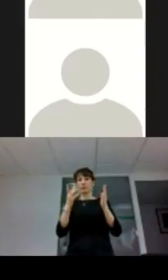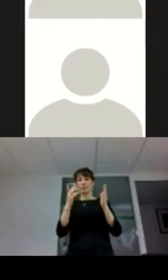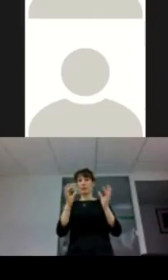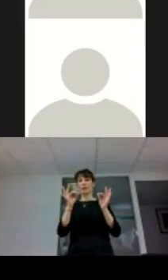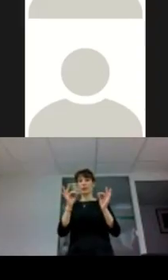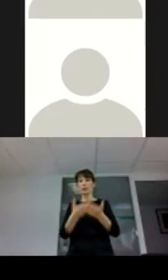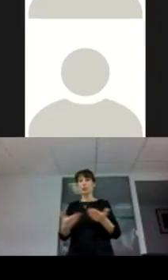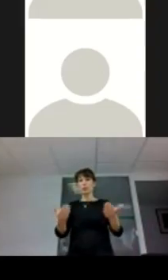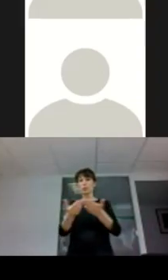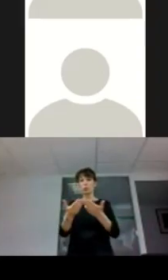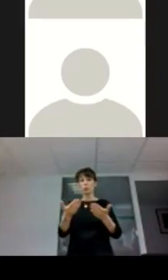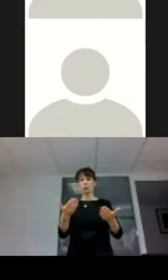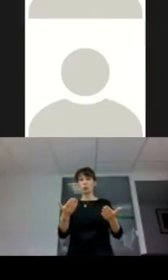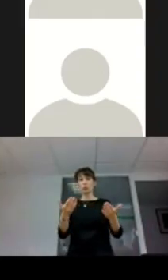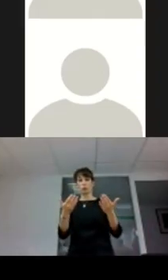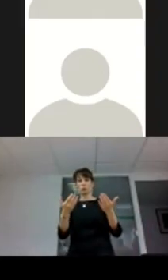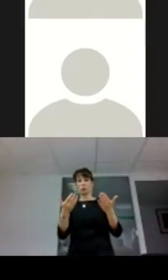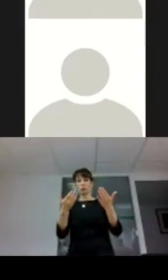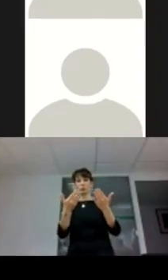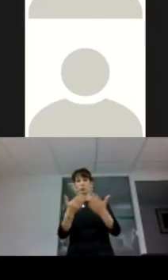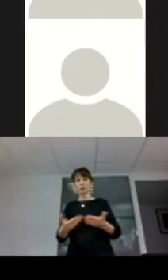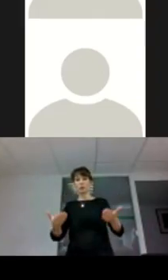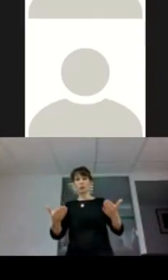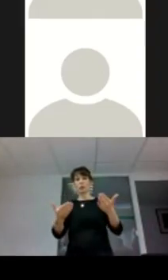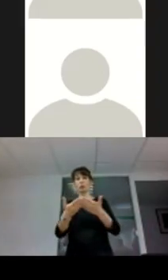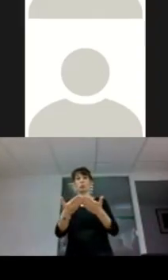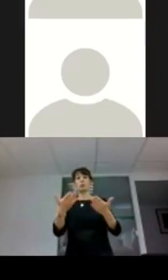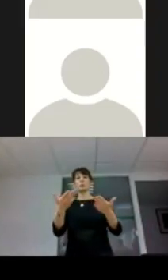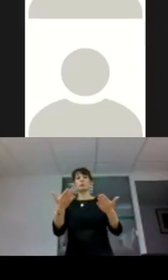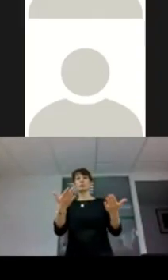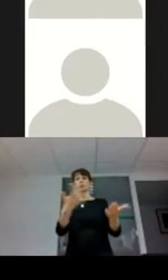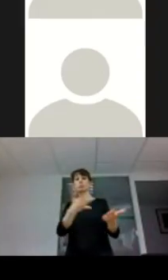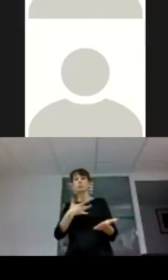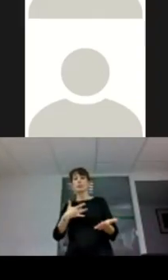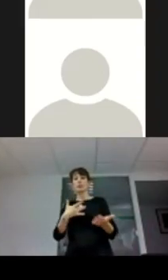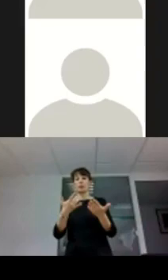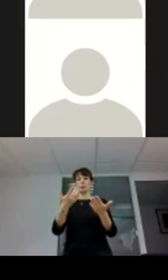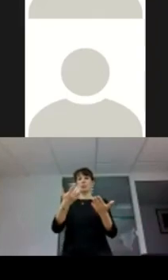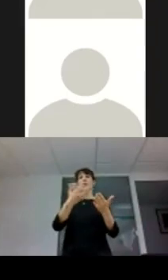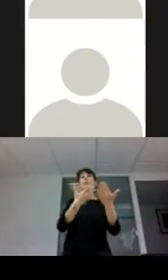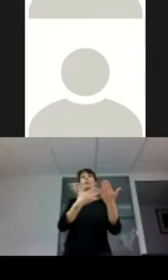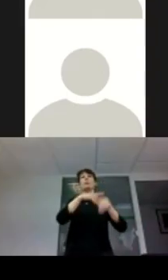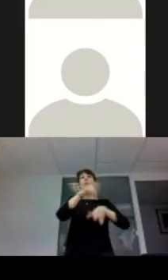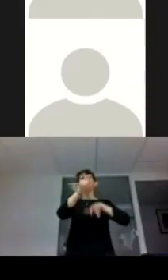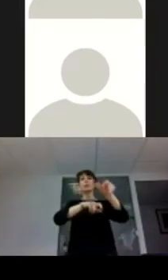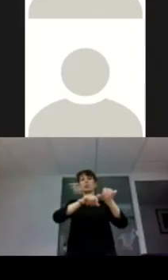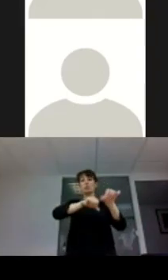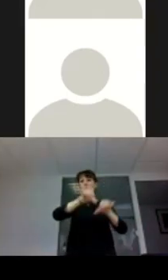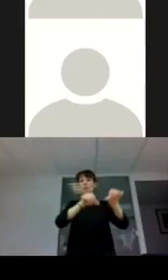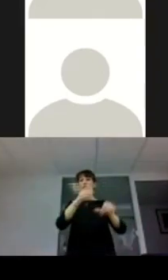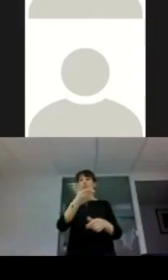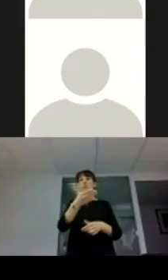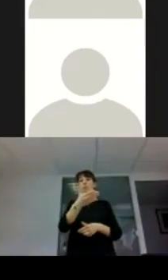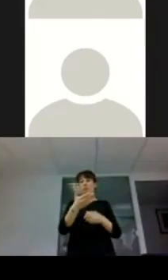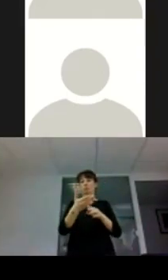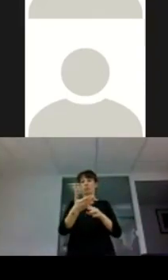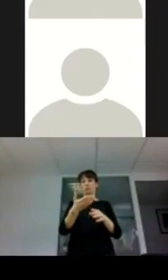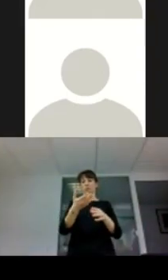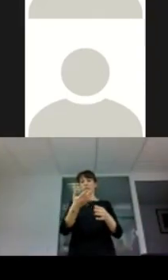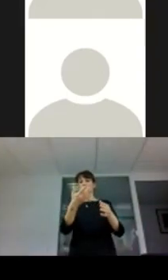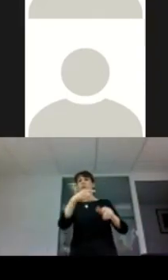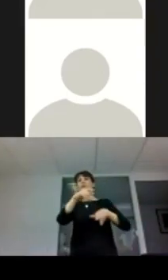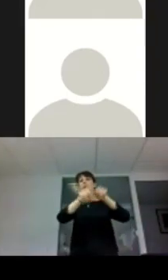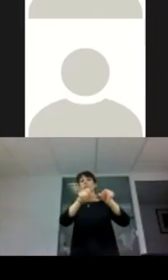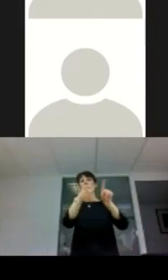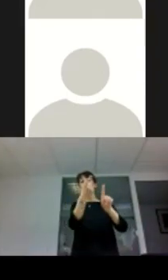au contexte sanitaire. C'est-à-dire que nous autres chirurgiens, On a l'impression quand même que depuis